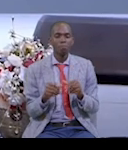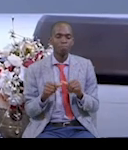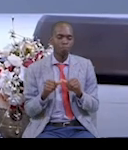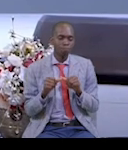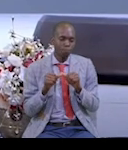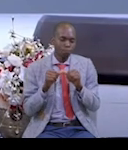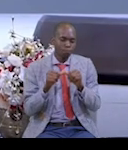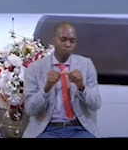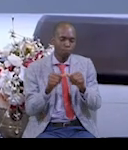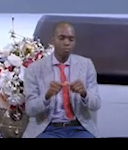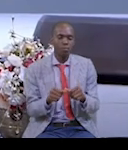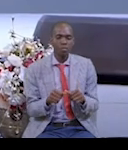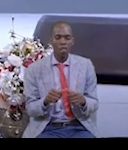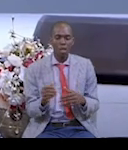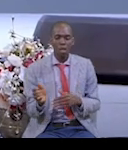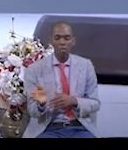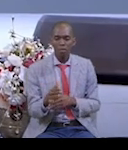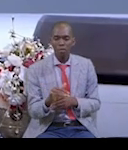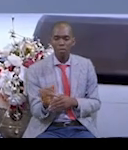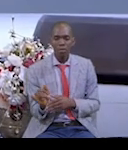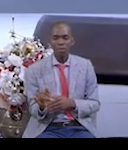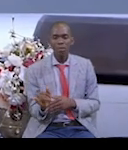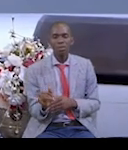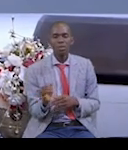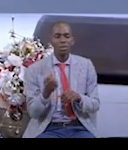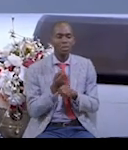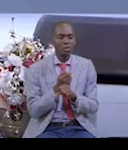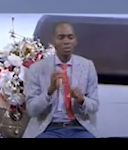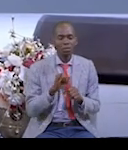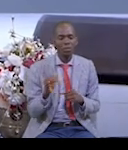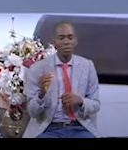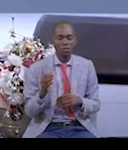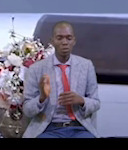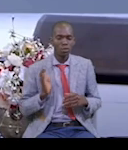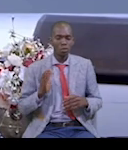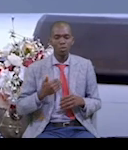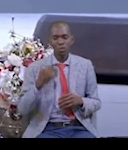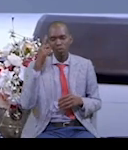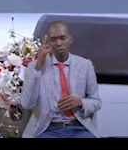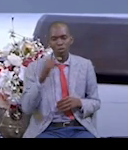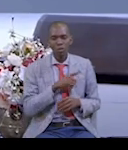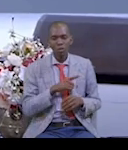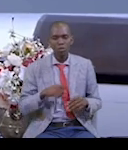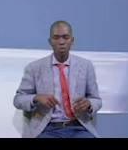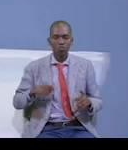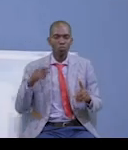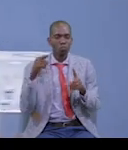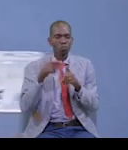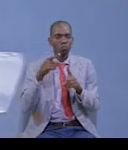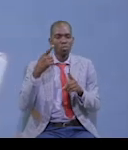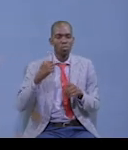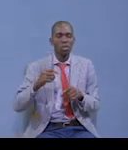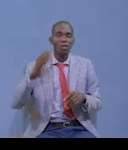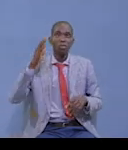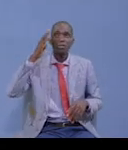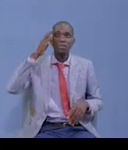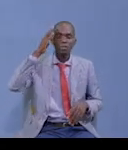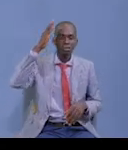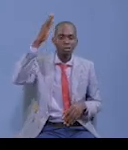perseveringly fishing for the Lord towards the future destiny. భవిష్యత్తు గమ్యము